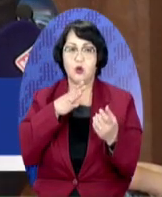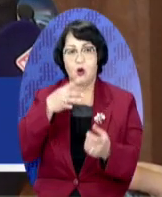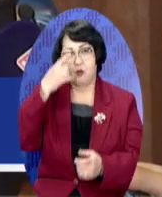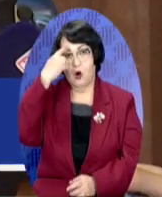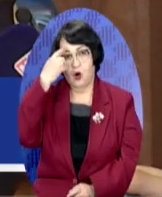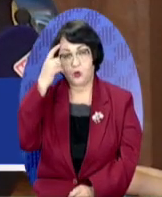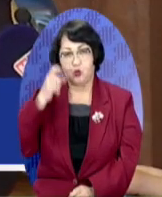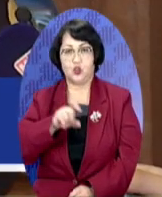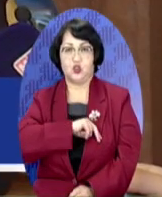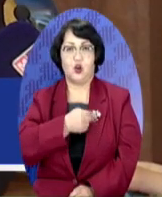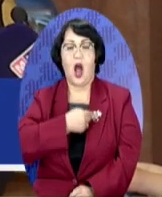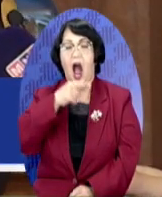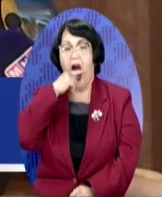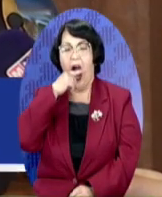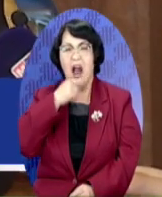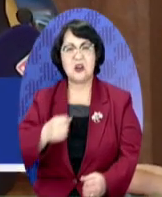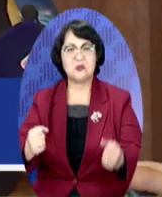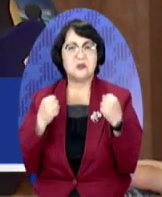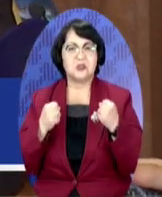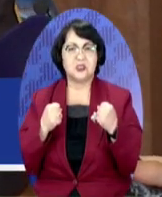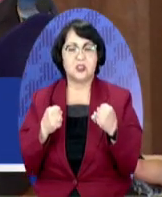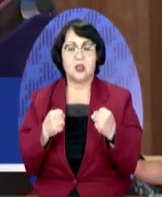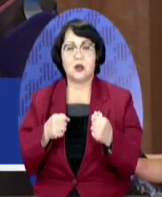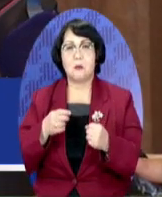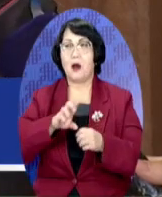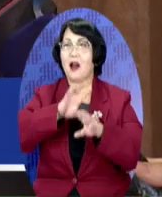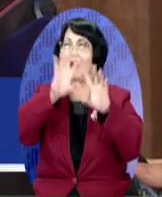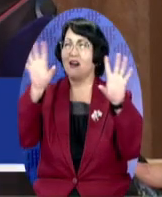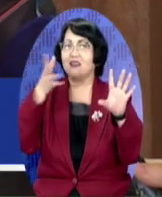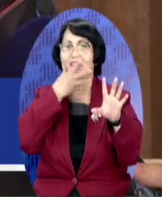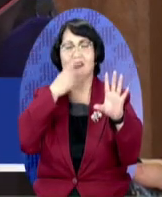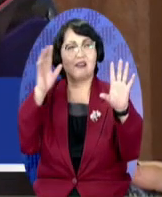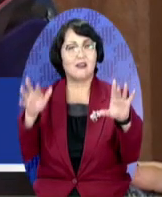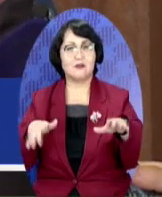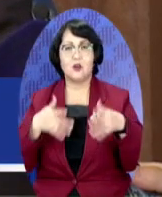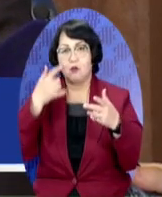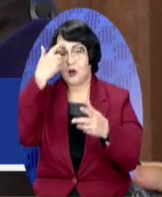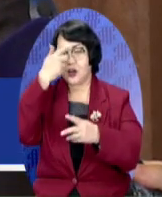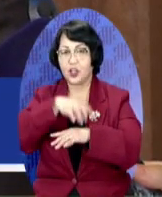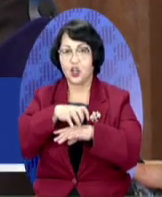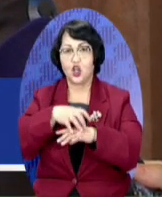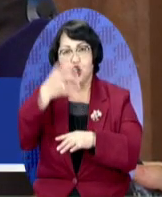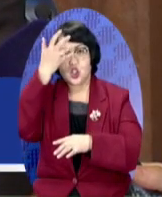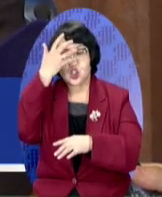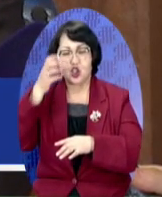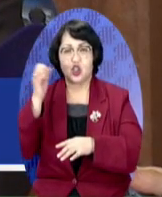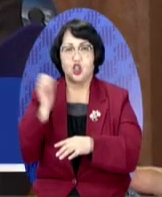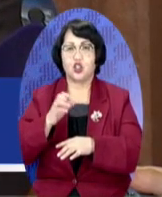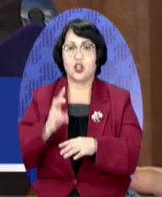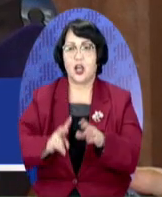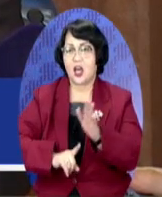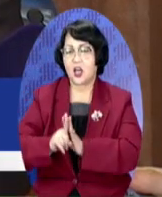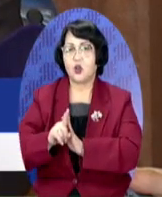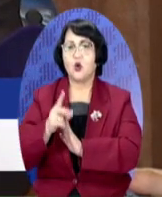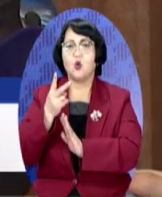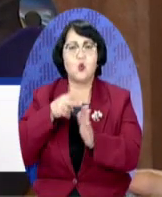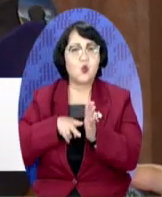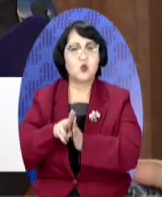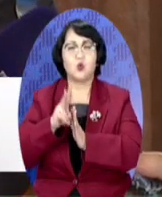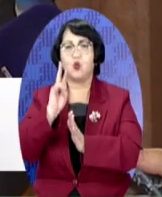шандас байгалийн сүр хүчин Монгол гэрийн болон төрийн ёсны эхлэл үүслийг үгийн гайхамшигаар